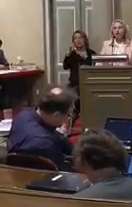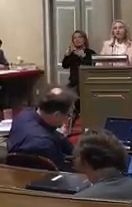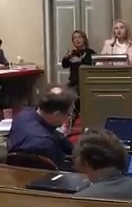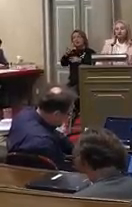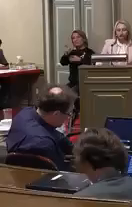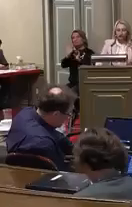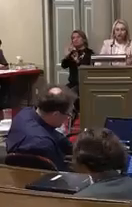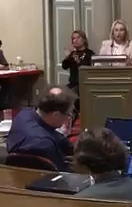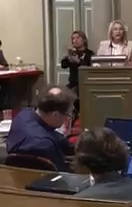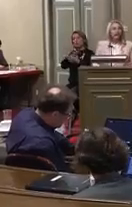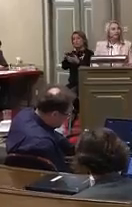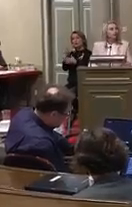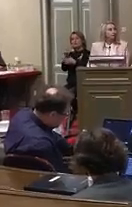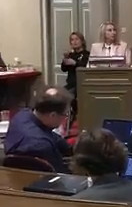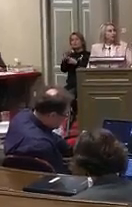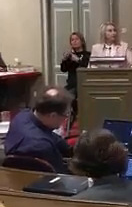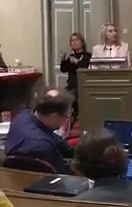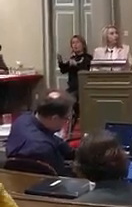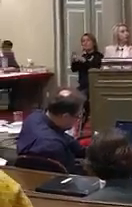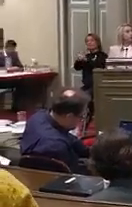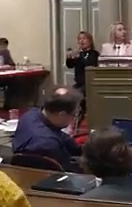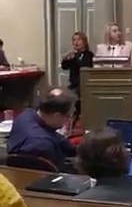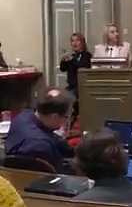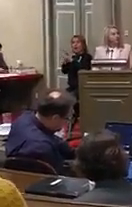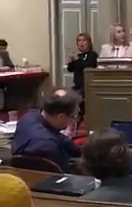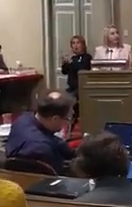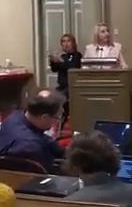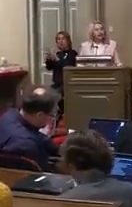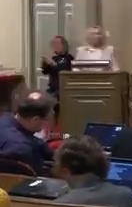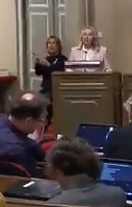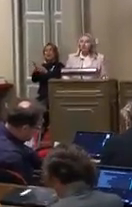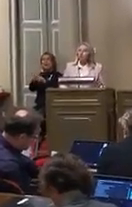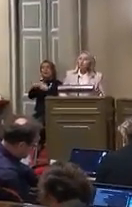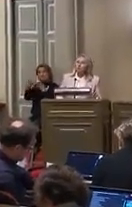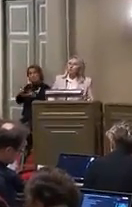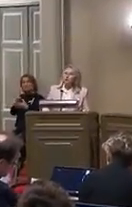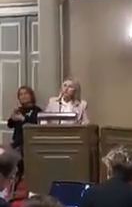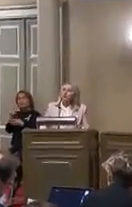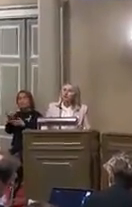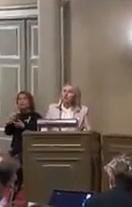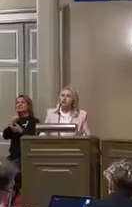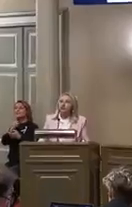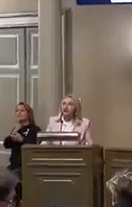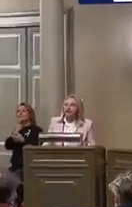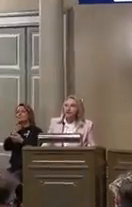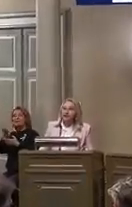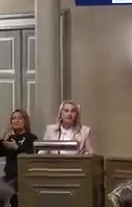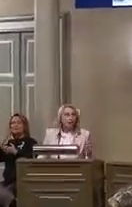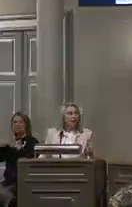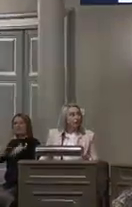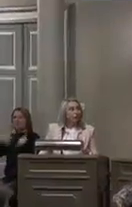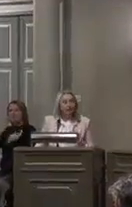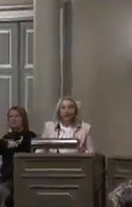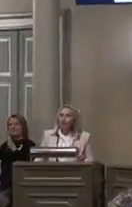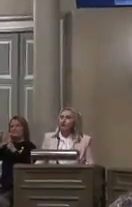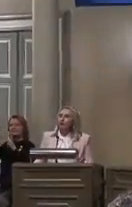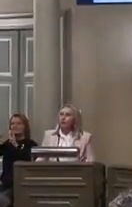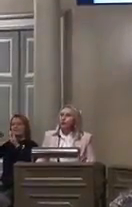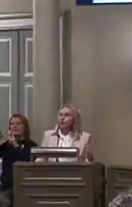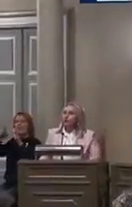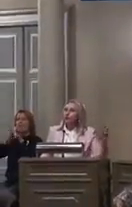su vaše suradnice informirali da u Sesvetama, dakle u području bivše tvornice Sljeme, imate